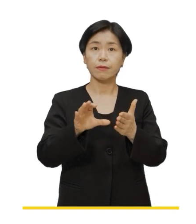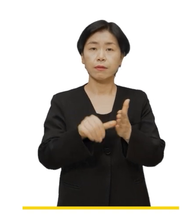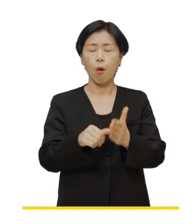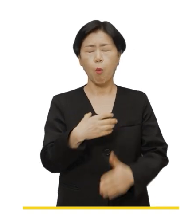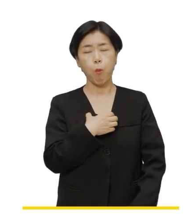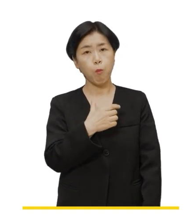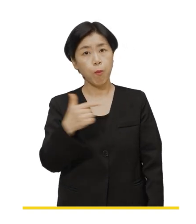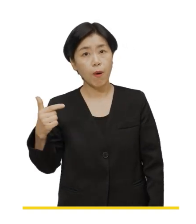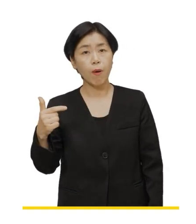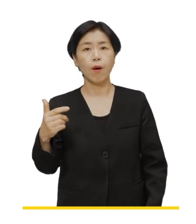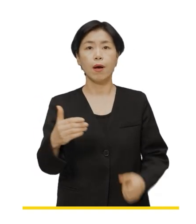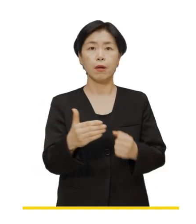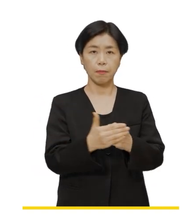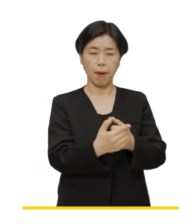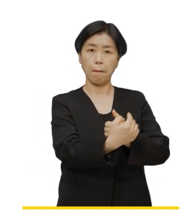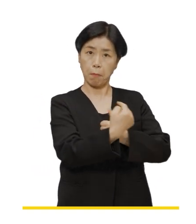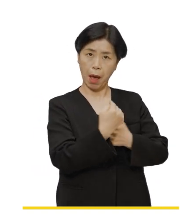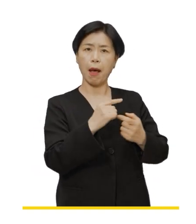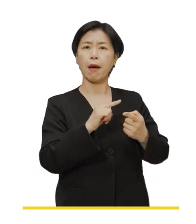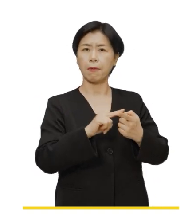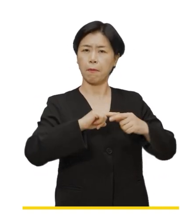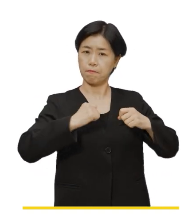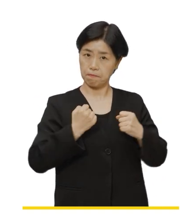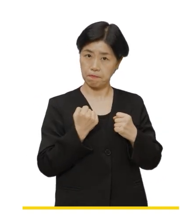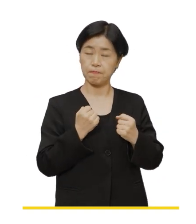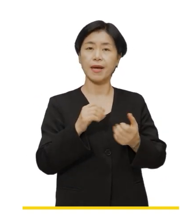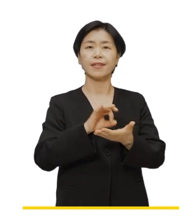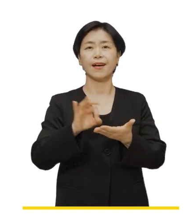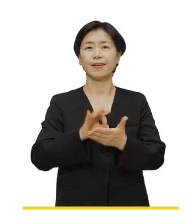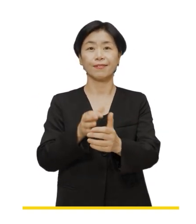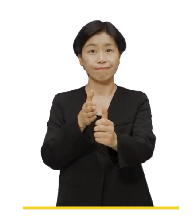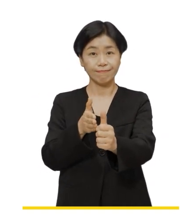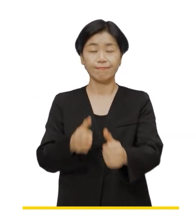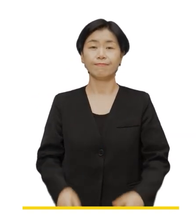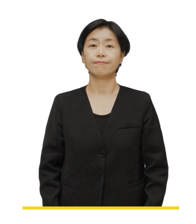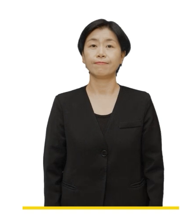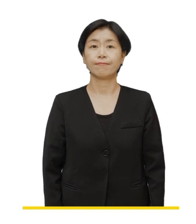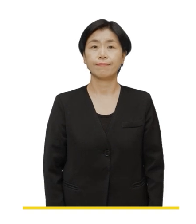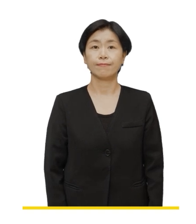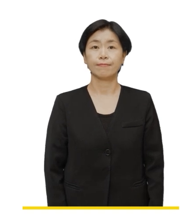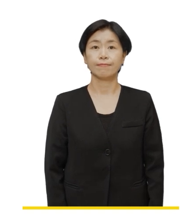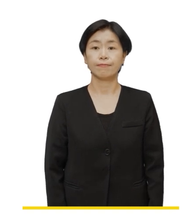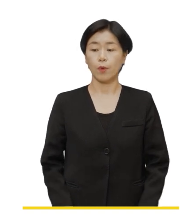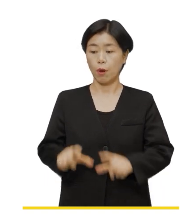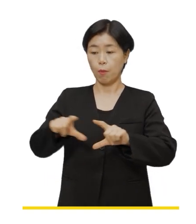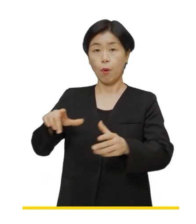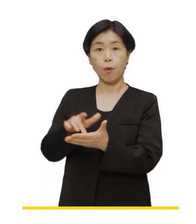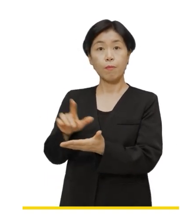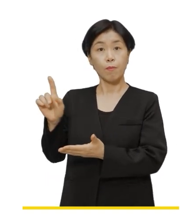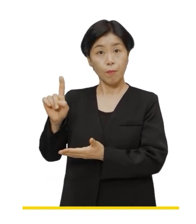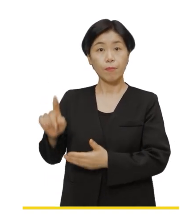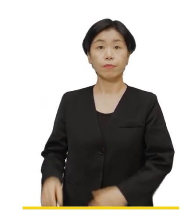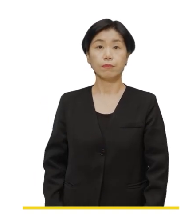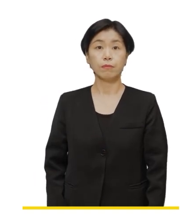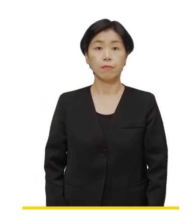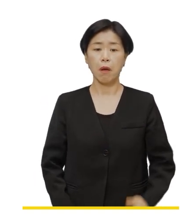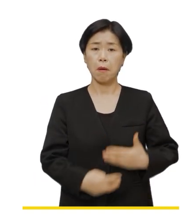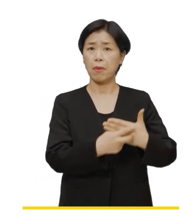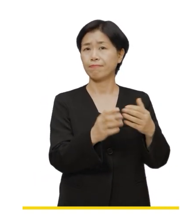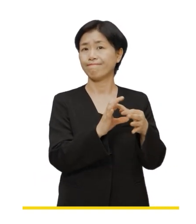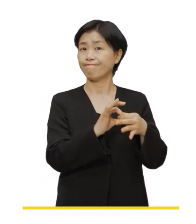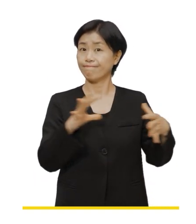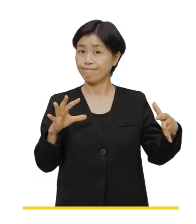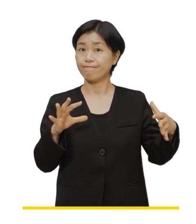위험하기 때문에 의사가 처방한 대로 약을 사용해야 해요. 일반 의약품은 의사의